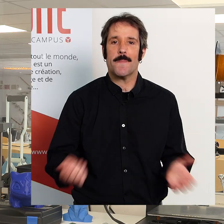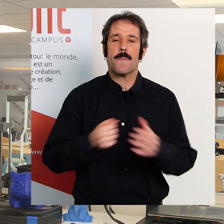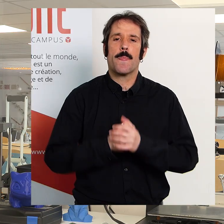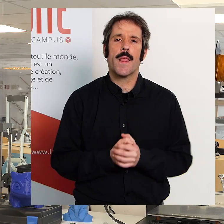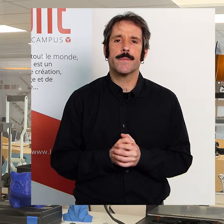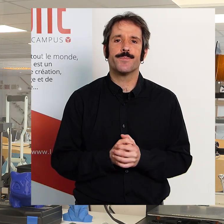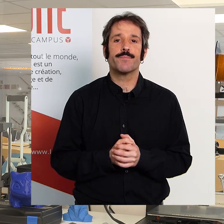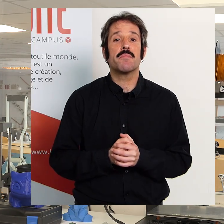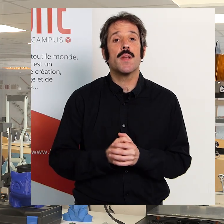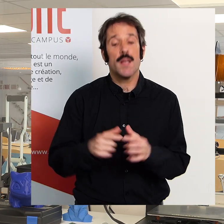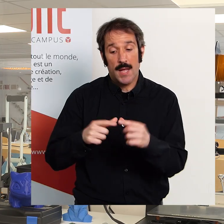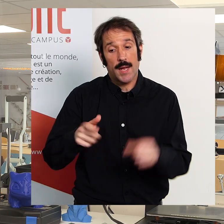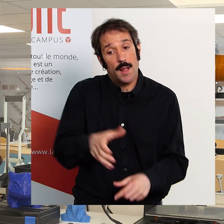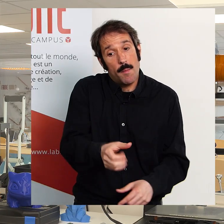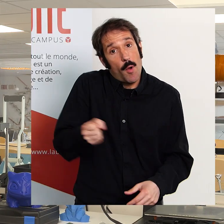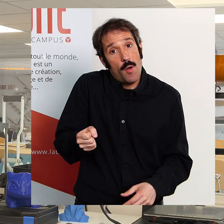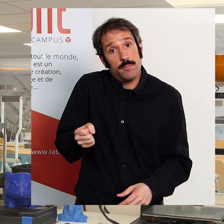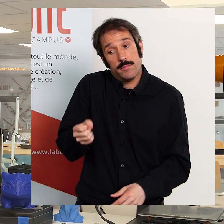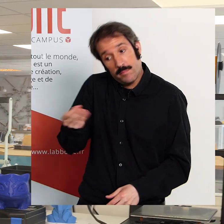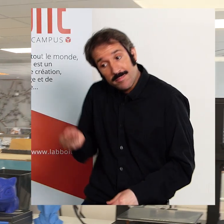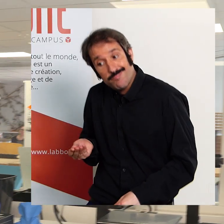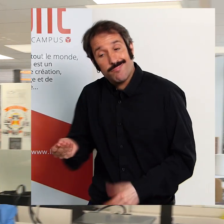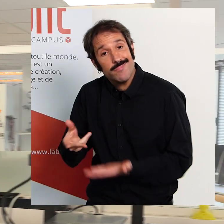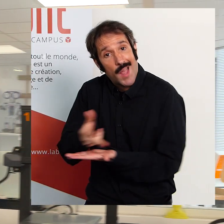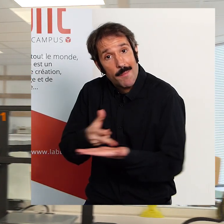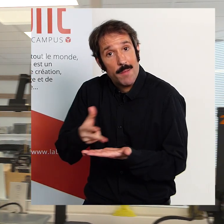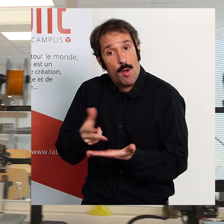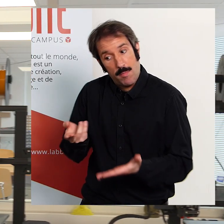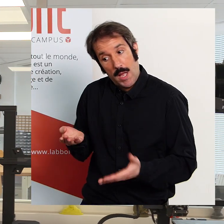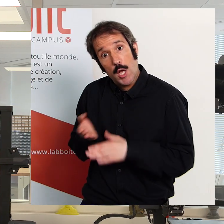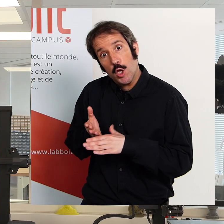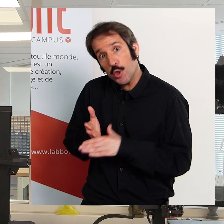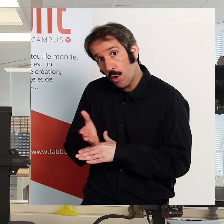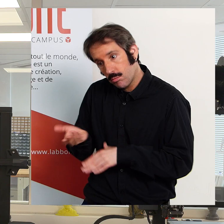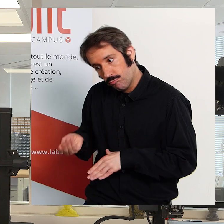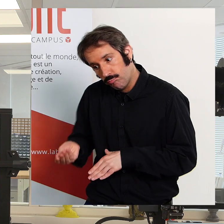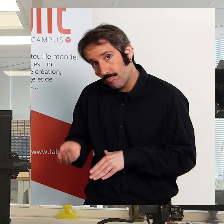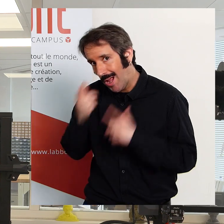Voilà. Je récupère ma carte, que je vais pouvoir maintenant remettre dans l'imprimante dans le bon sens.